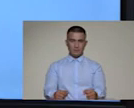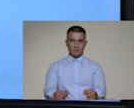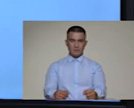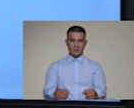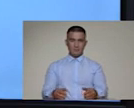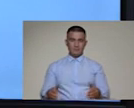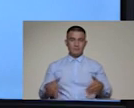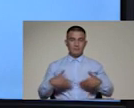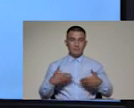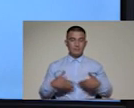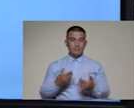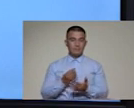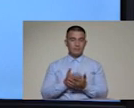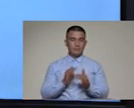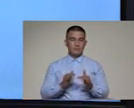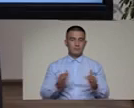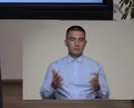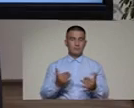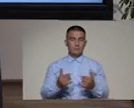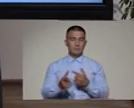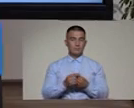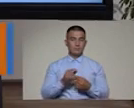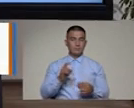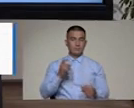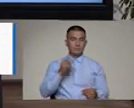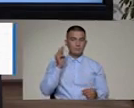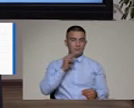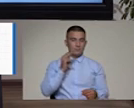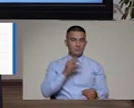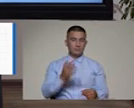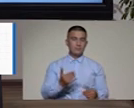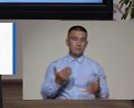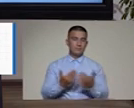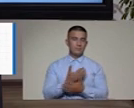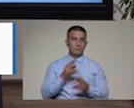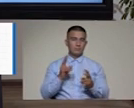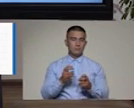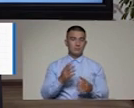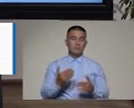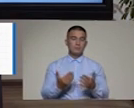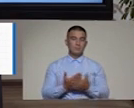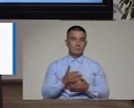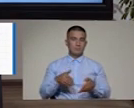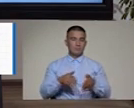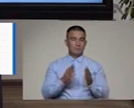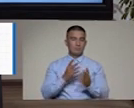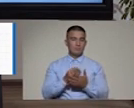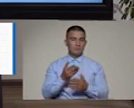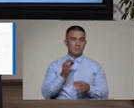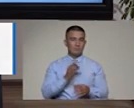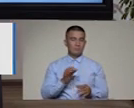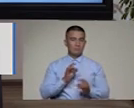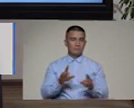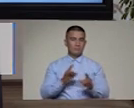Assalomu alaykum aziz o'quvchilar. Bugun sizlar bilan kimyo darsida yangi mavzu va yangi bo'limni o'rganib o'tamiz.